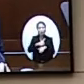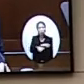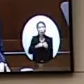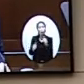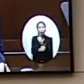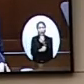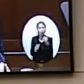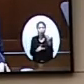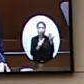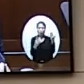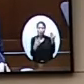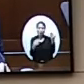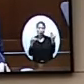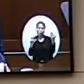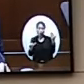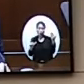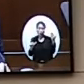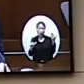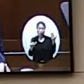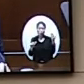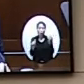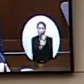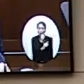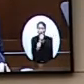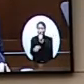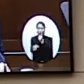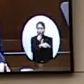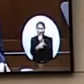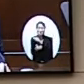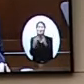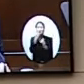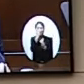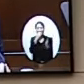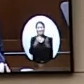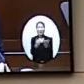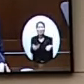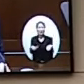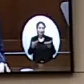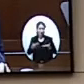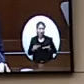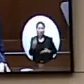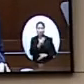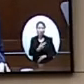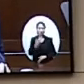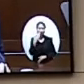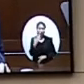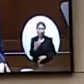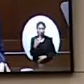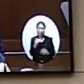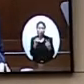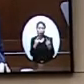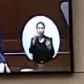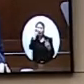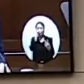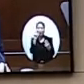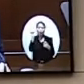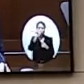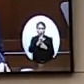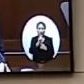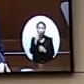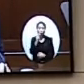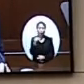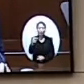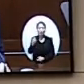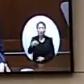예산결산특별위원회는 9월 4일과 5일 각 상임위원회에서 예비 심사하여 회부된 2019년도 제2회 추가경정예산안